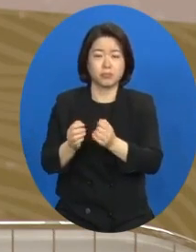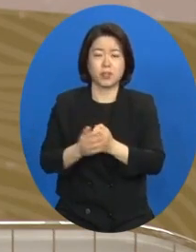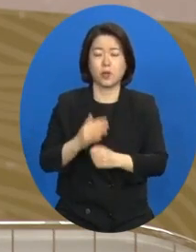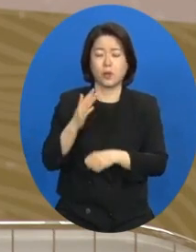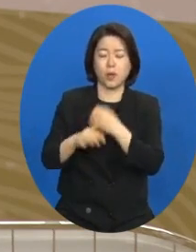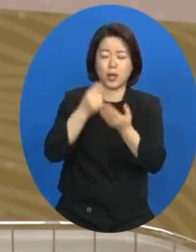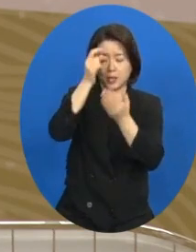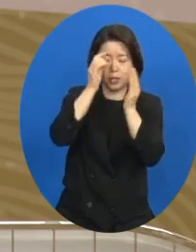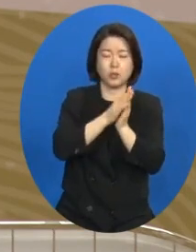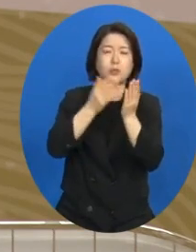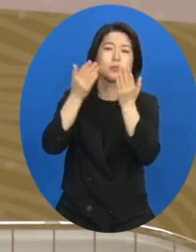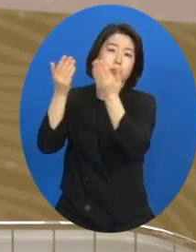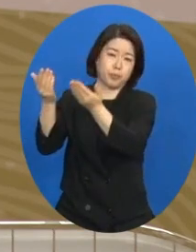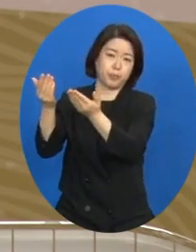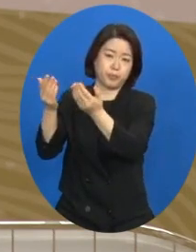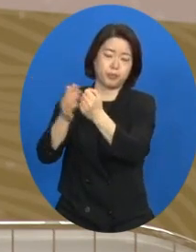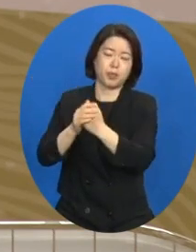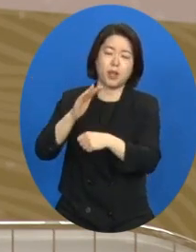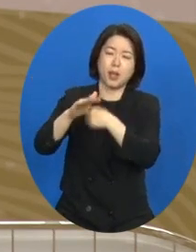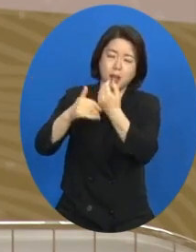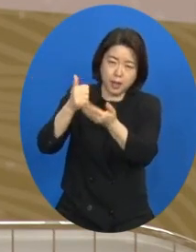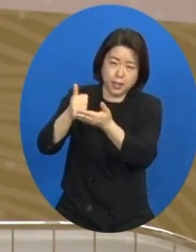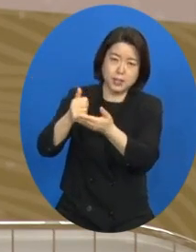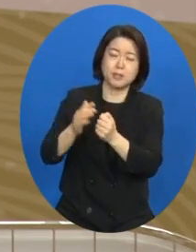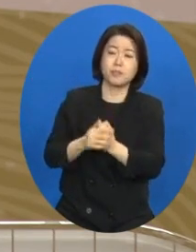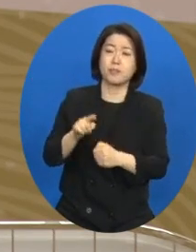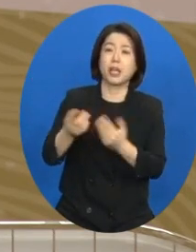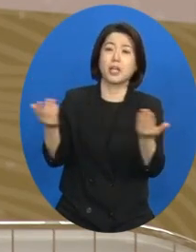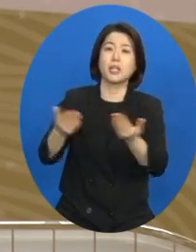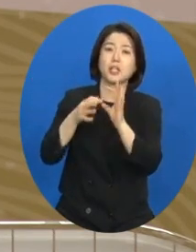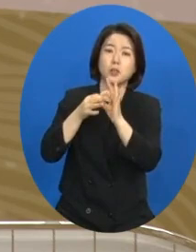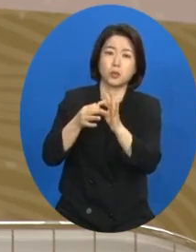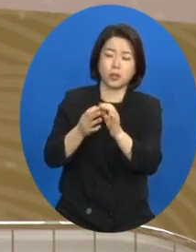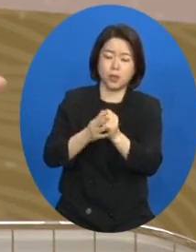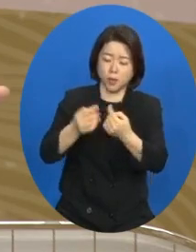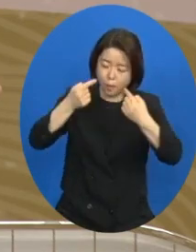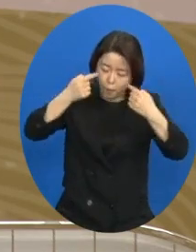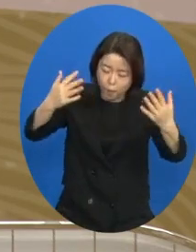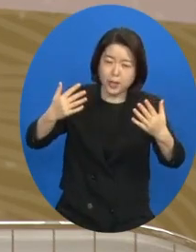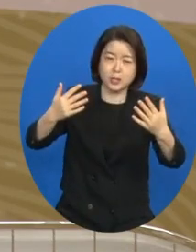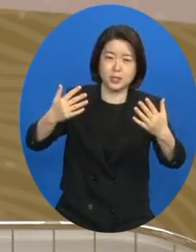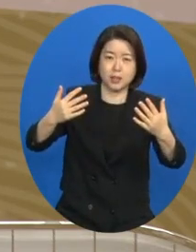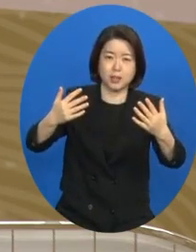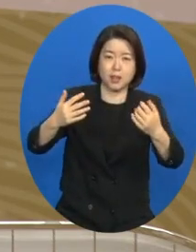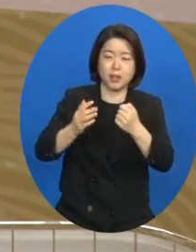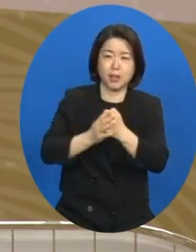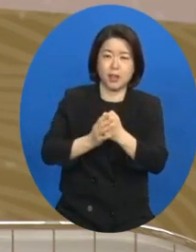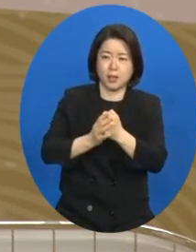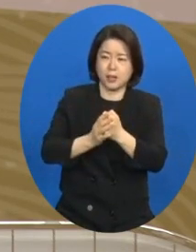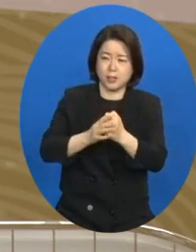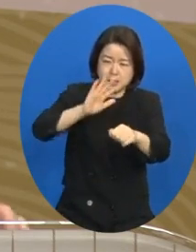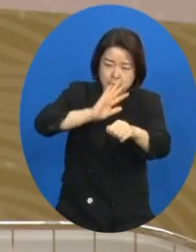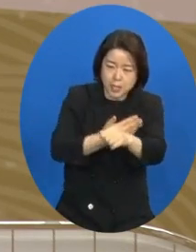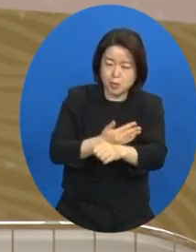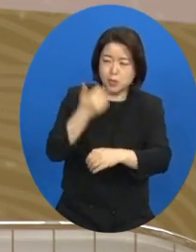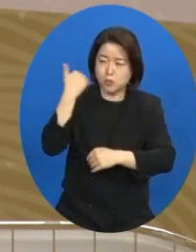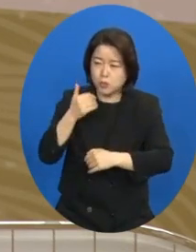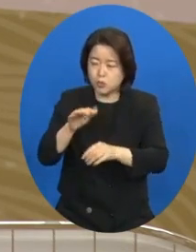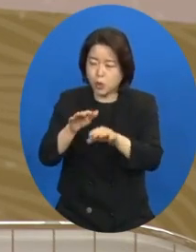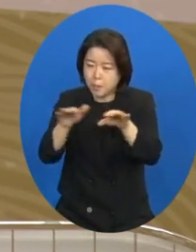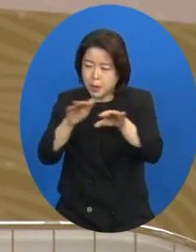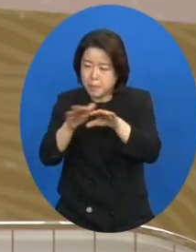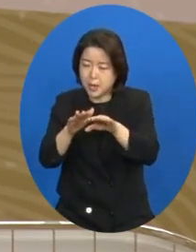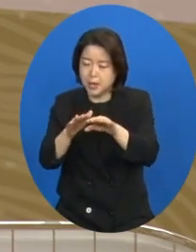하나님께 기도했어요 하나님 이 일을 통하여 명 100배 가게 g12 비가 가려지게 해달라고